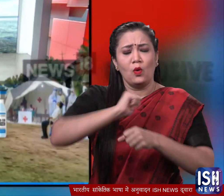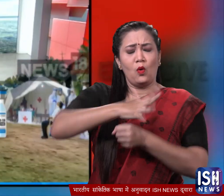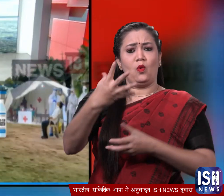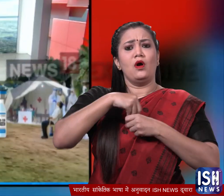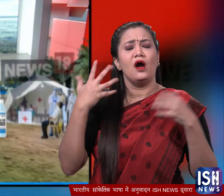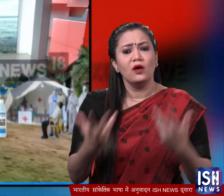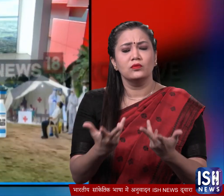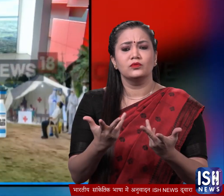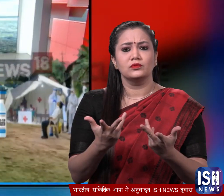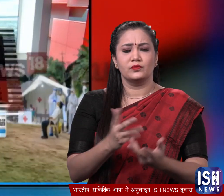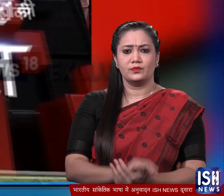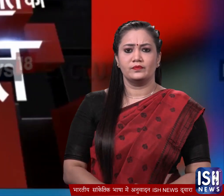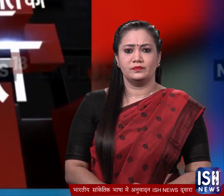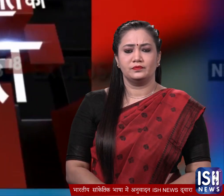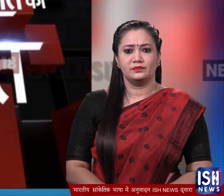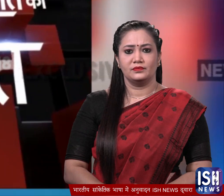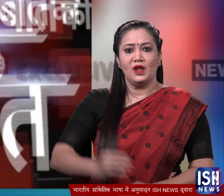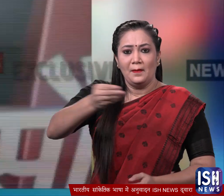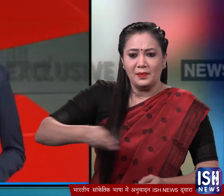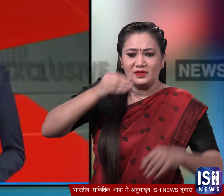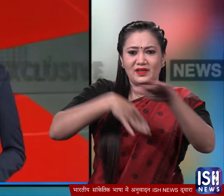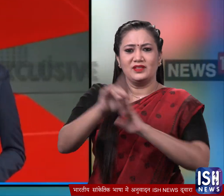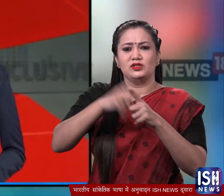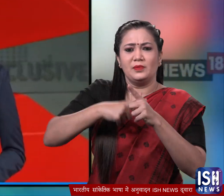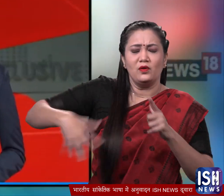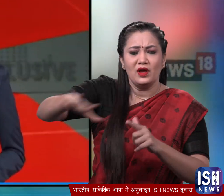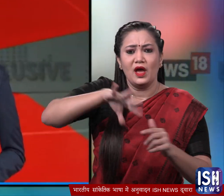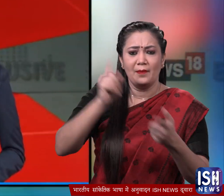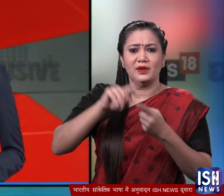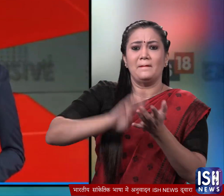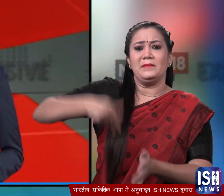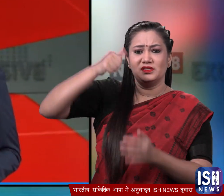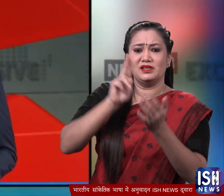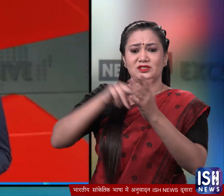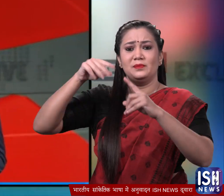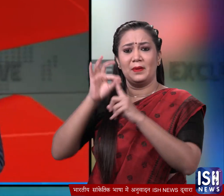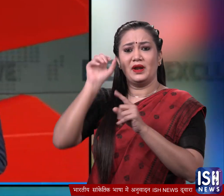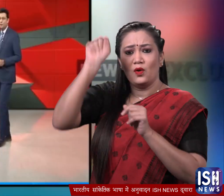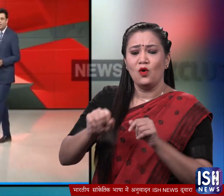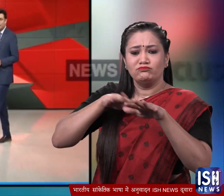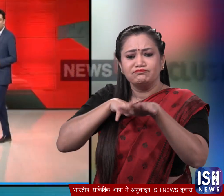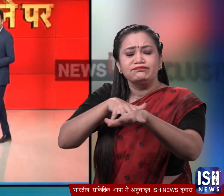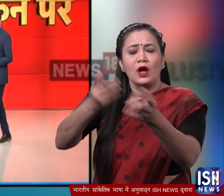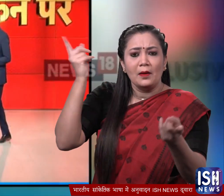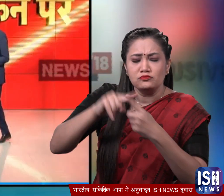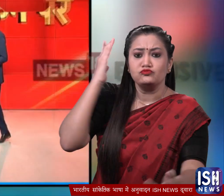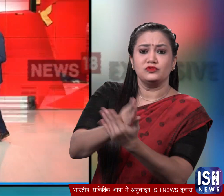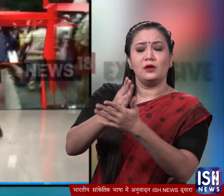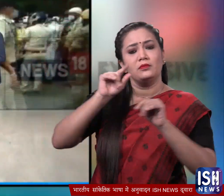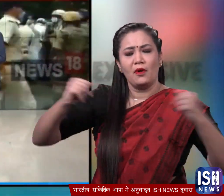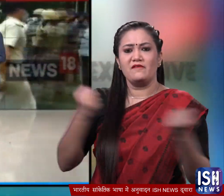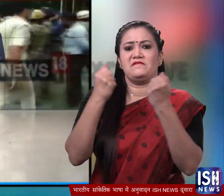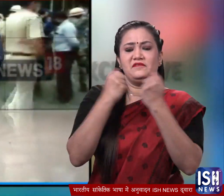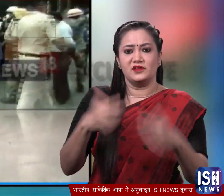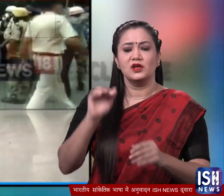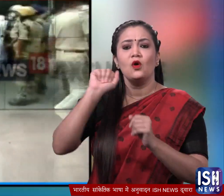भी मरीज तेजी से क्यों बढ़ रहे हैं। पश्चिम बंगाल के जलपाईगुड़ी में केंद्रीय मंत्री निशीथ प्रामाणिक का काफिला रोकने पर हंगामा हुआ। बताया गया कि